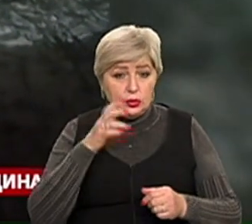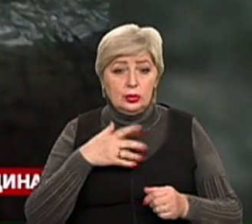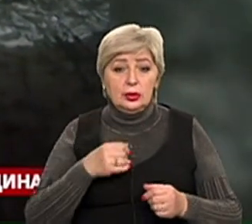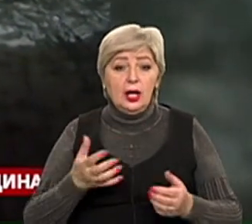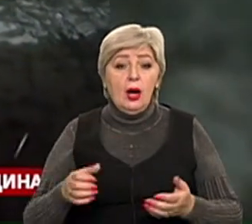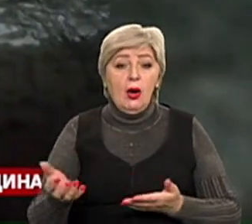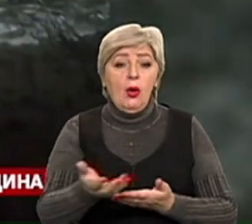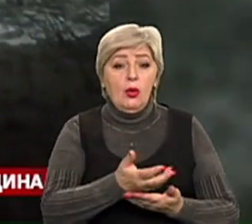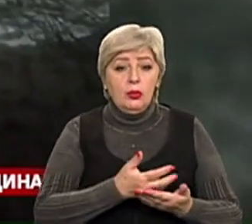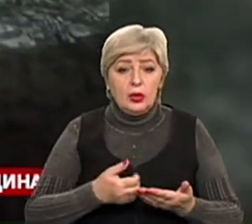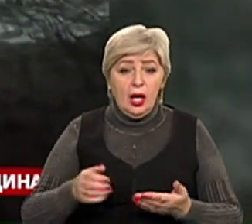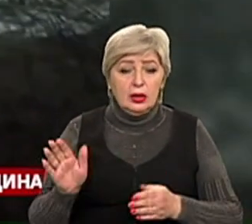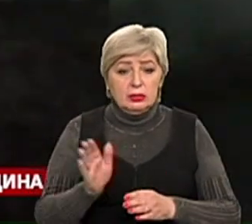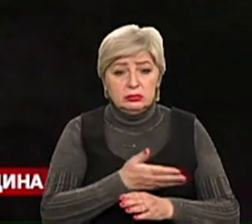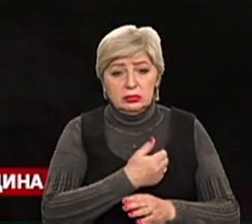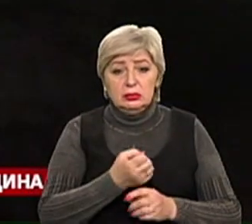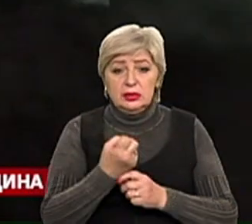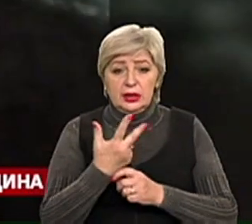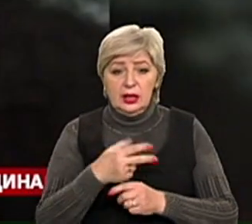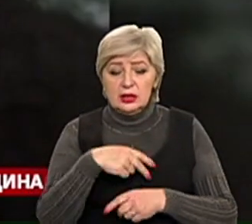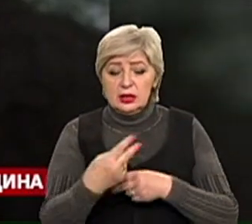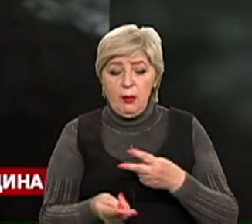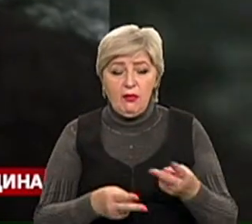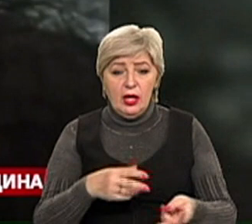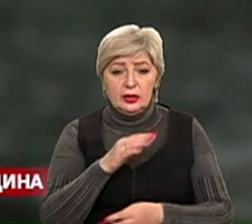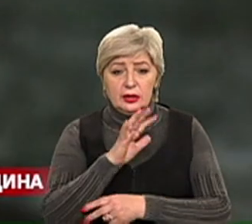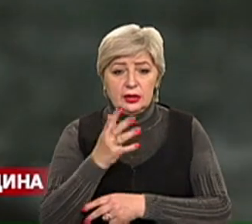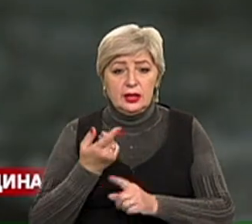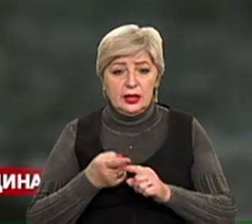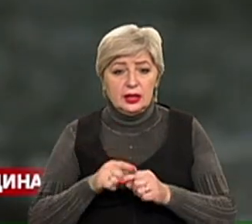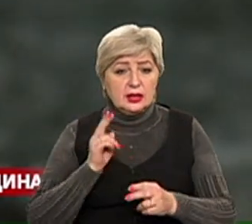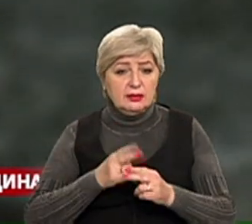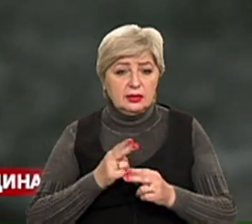прибрали 13 повалених дерев, бо ті заважали проїзду машин.